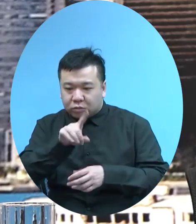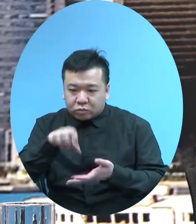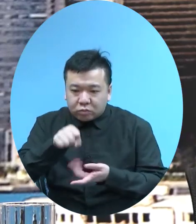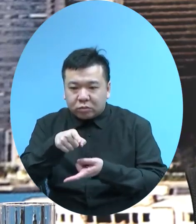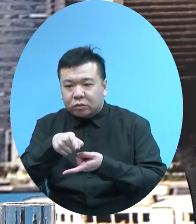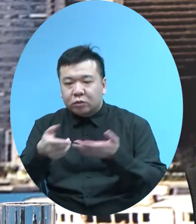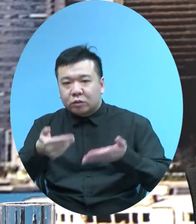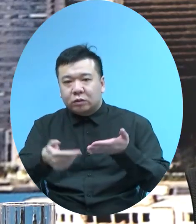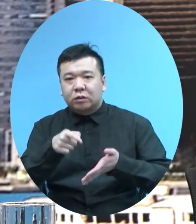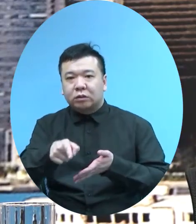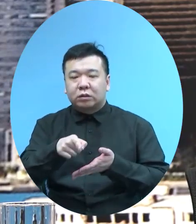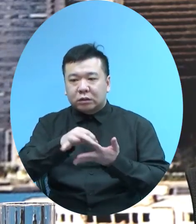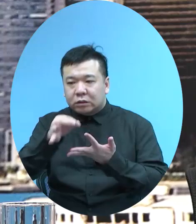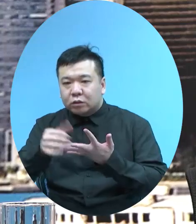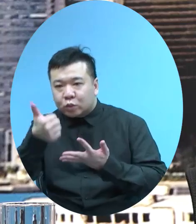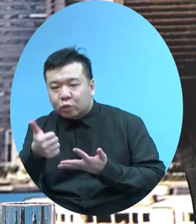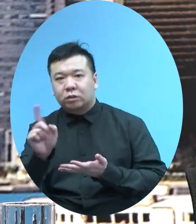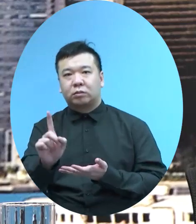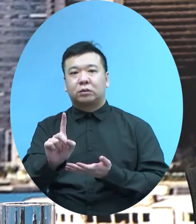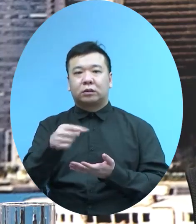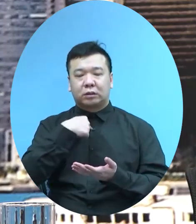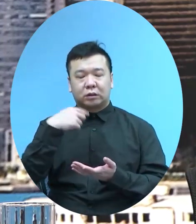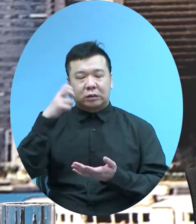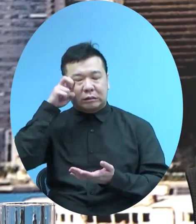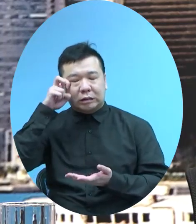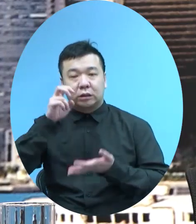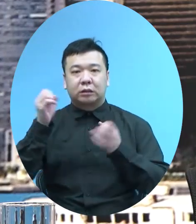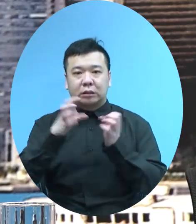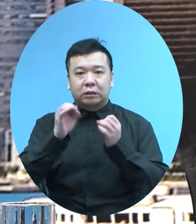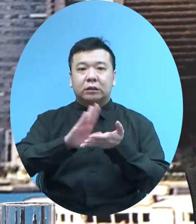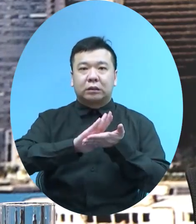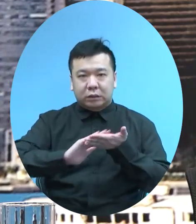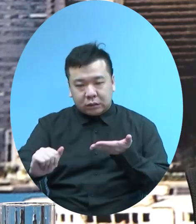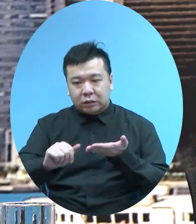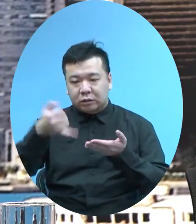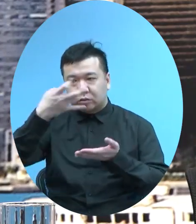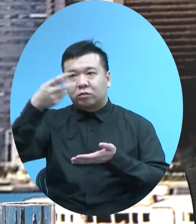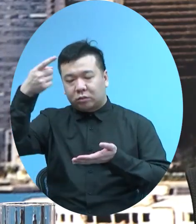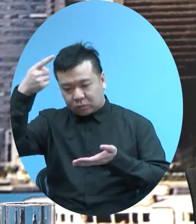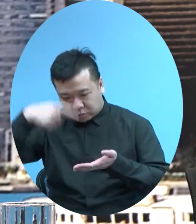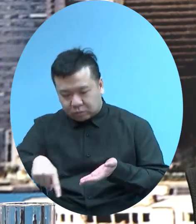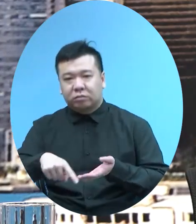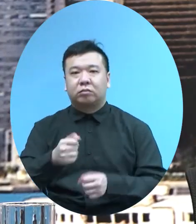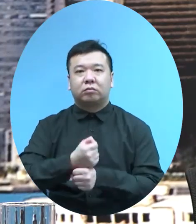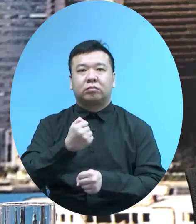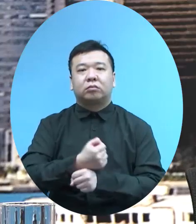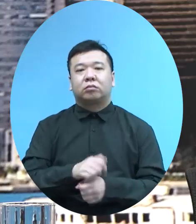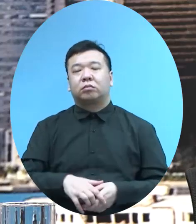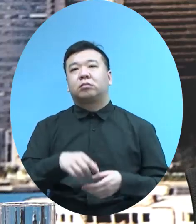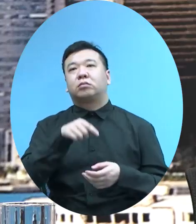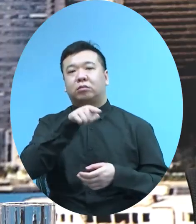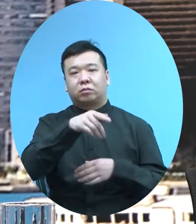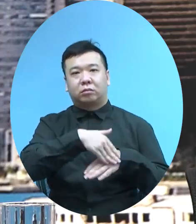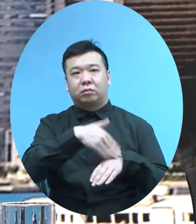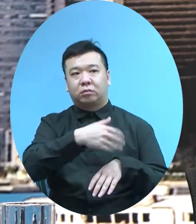啊揀選咩適合嘅病人啊，嗰度都要商討去即係落實下一個程序咁樣。咁至於即係你